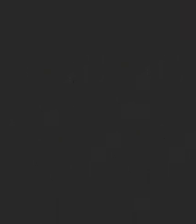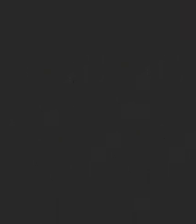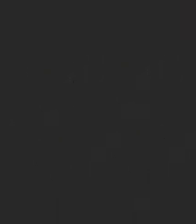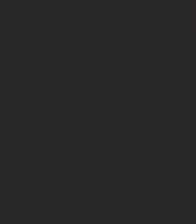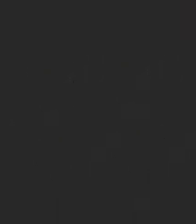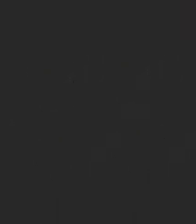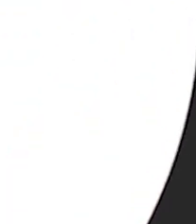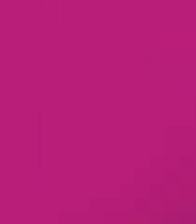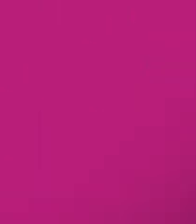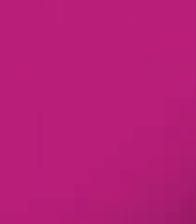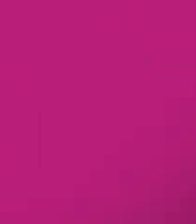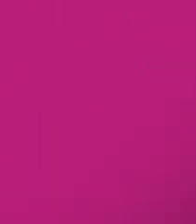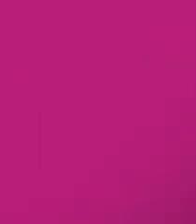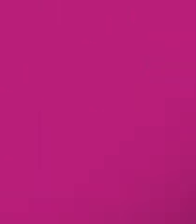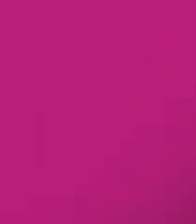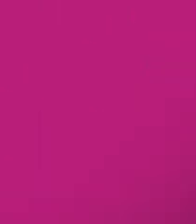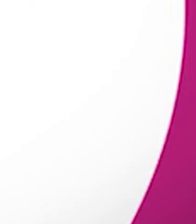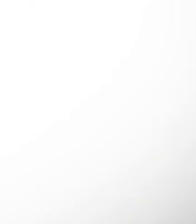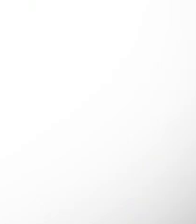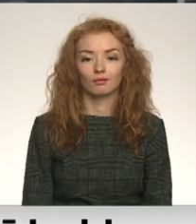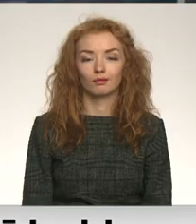Re, viss ēters ir te!